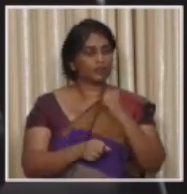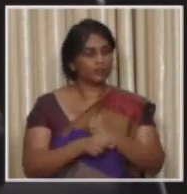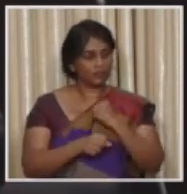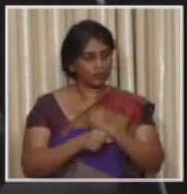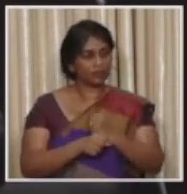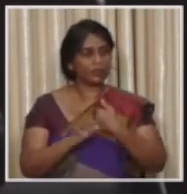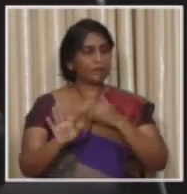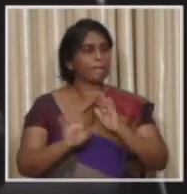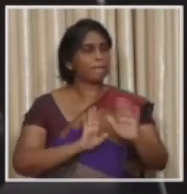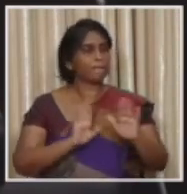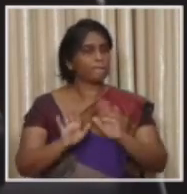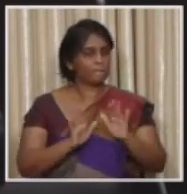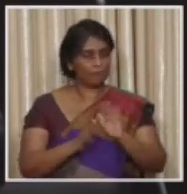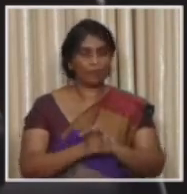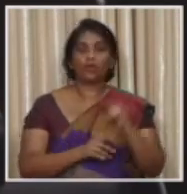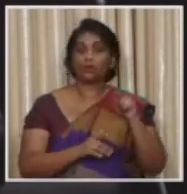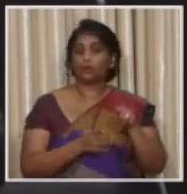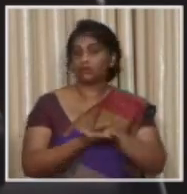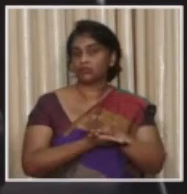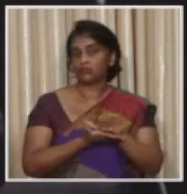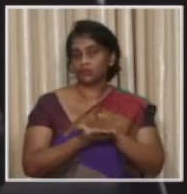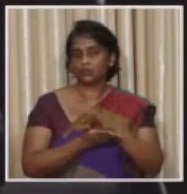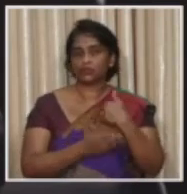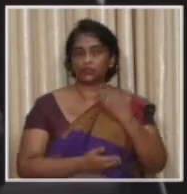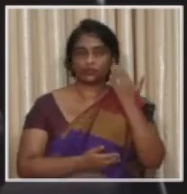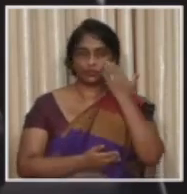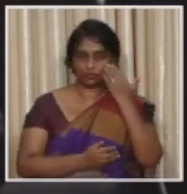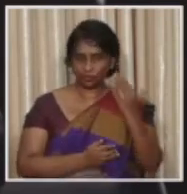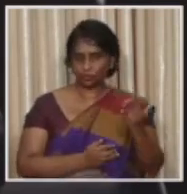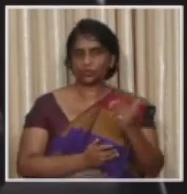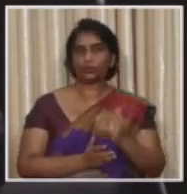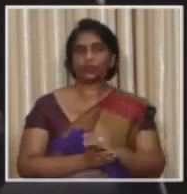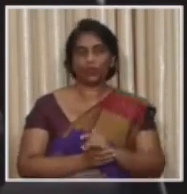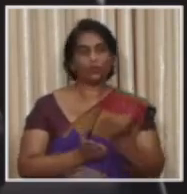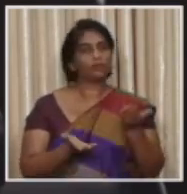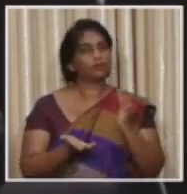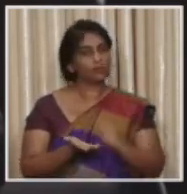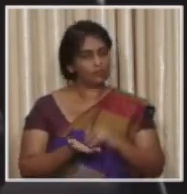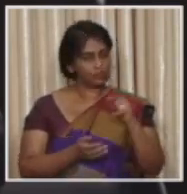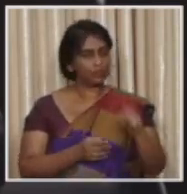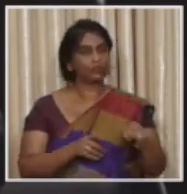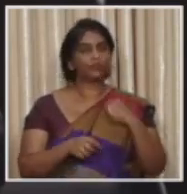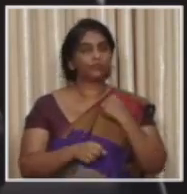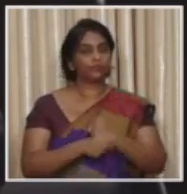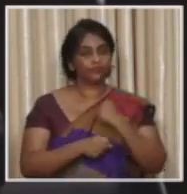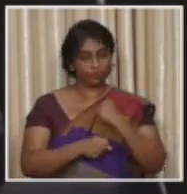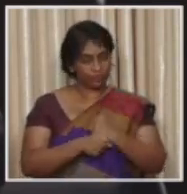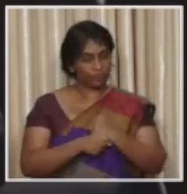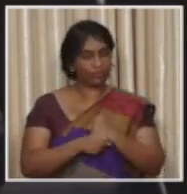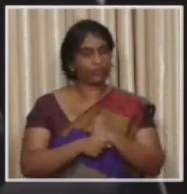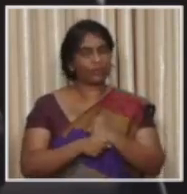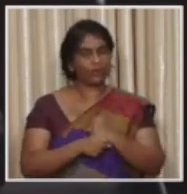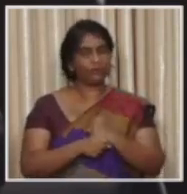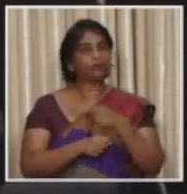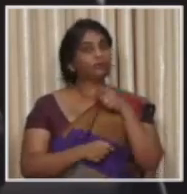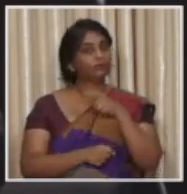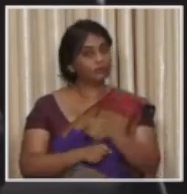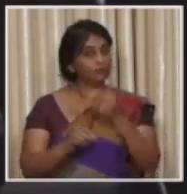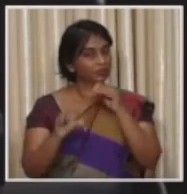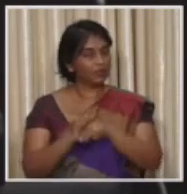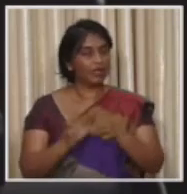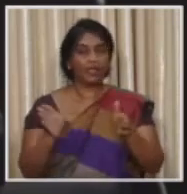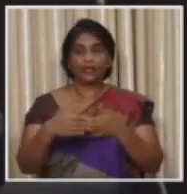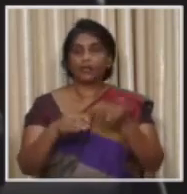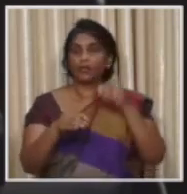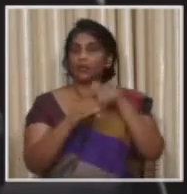රට පාලනය කරන්නේ. හැබැයි පැහැදිලිව අපි දකිනවා තව දුරටත් මේ ආණ්ඩුවේ මේ ඉන්න